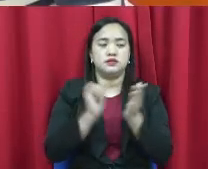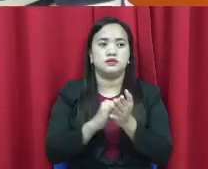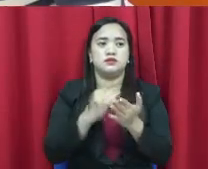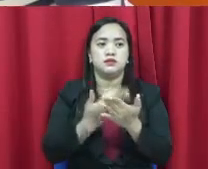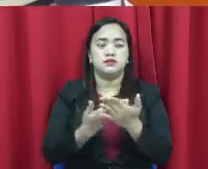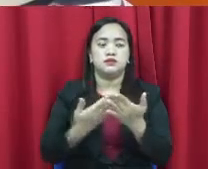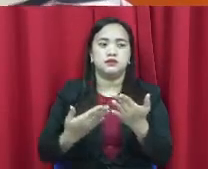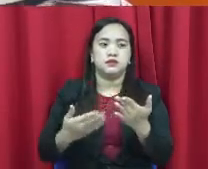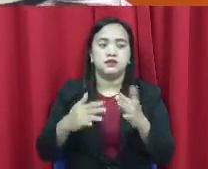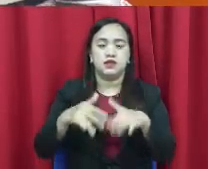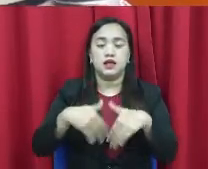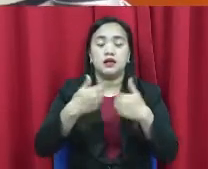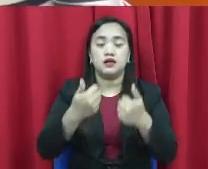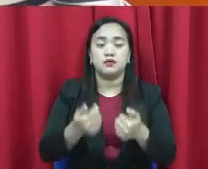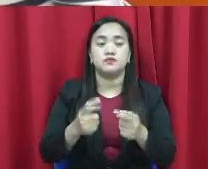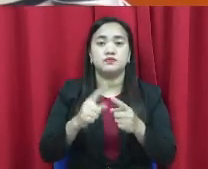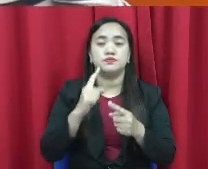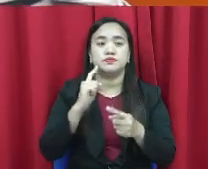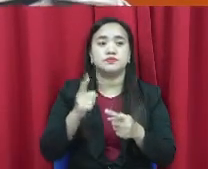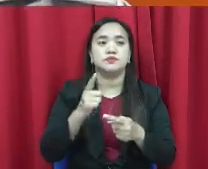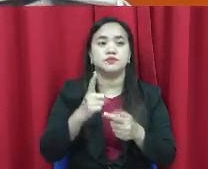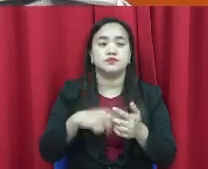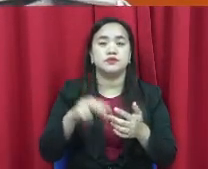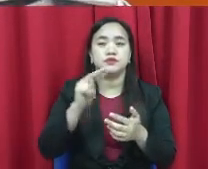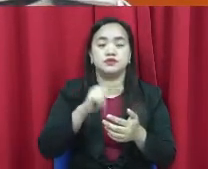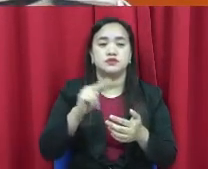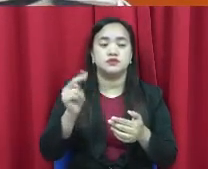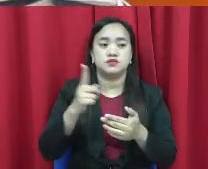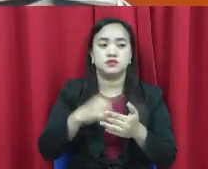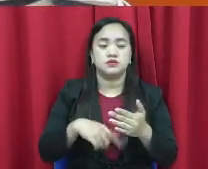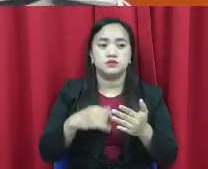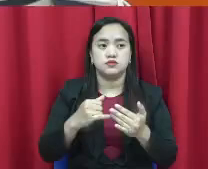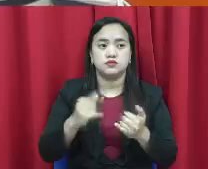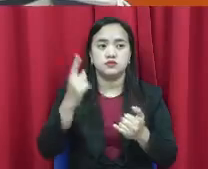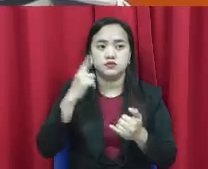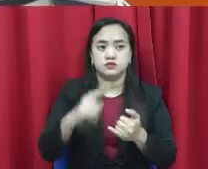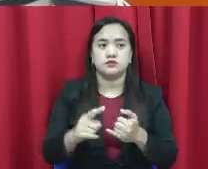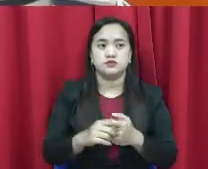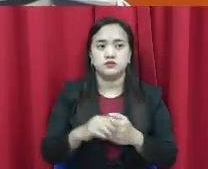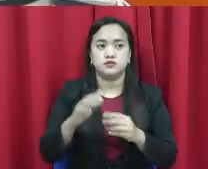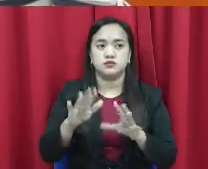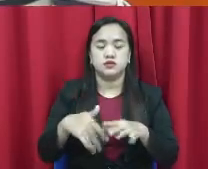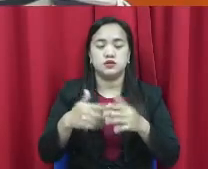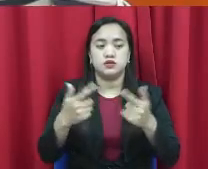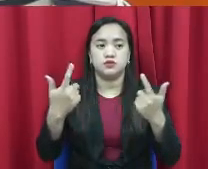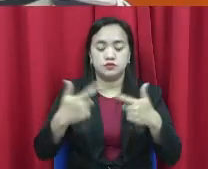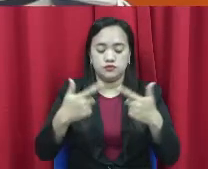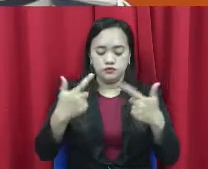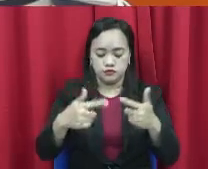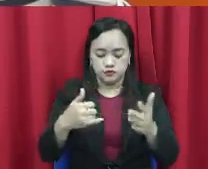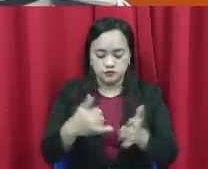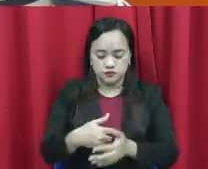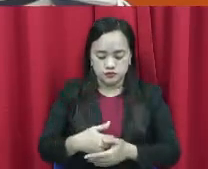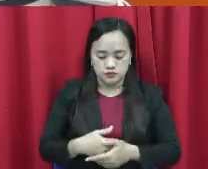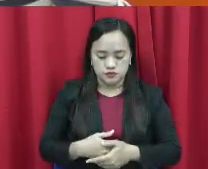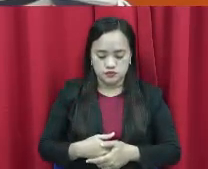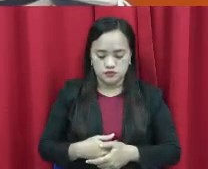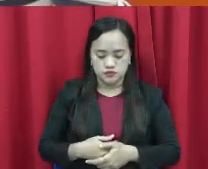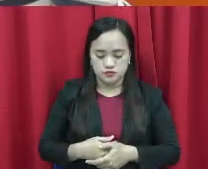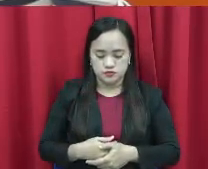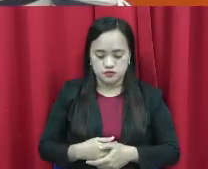oo kung ano ang ang gagawin ng diyablo at ano yung Paano naman yun lalabanan Oo paano Para kasi